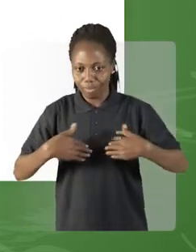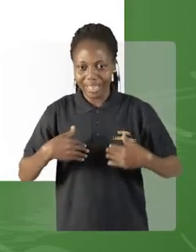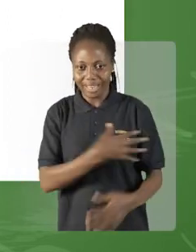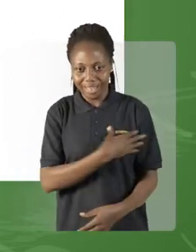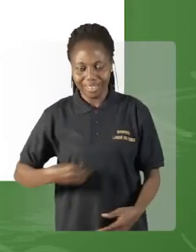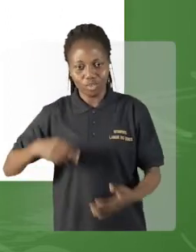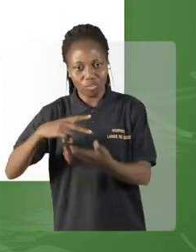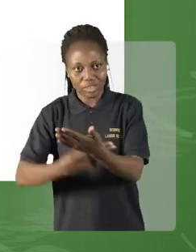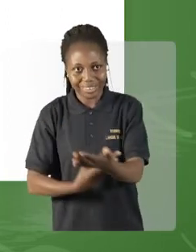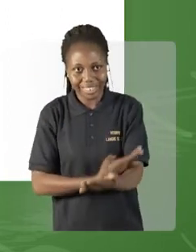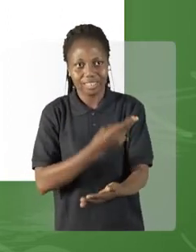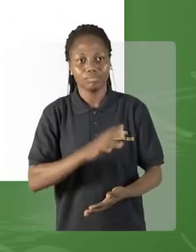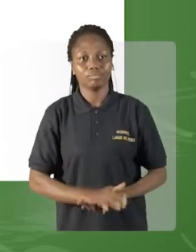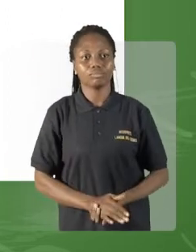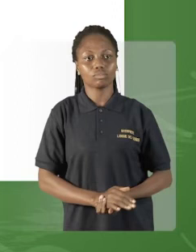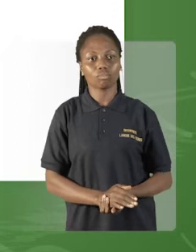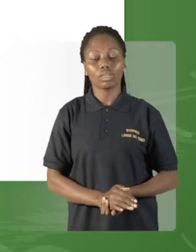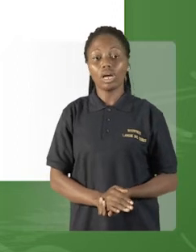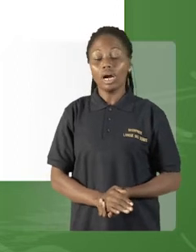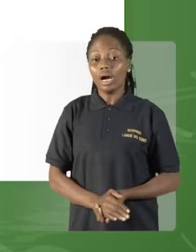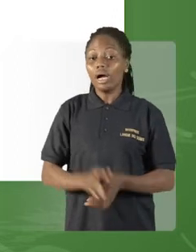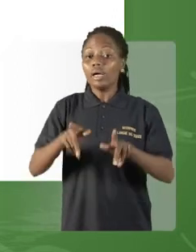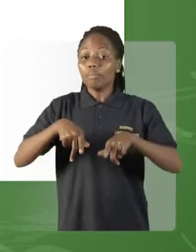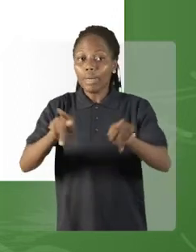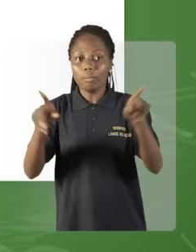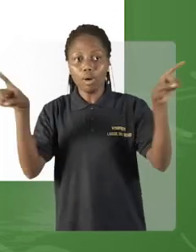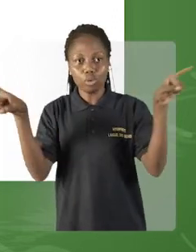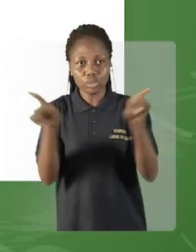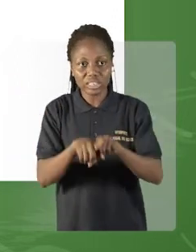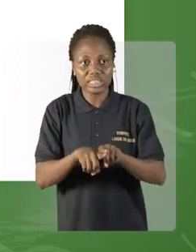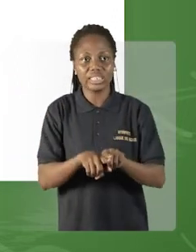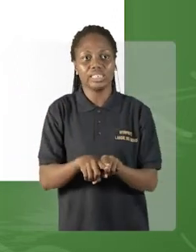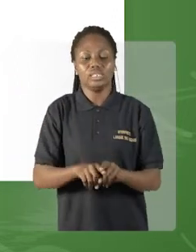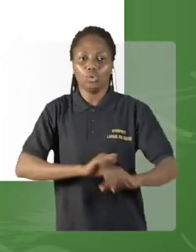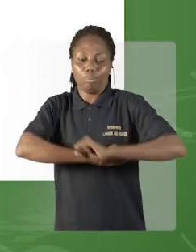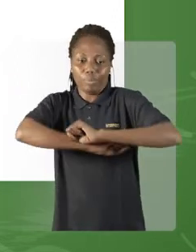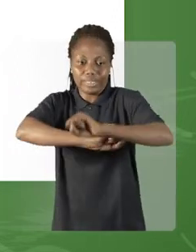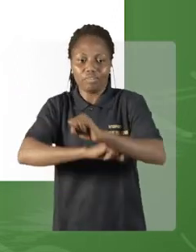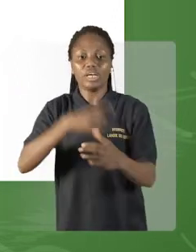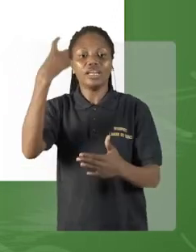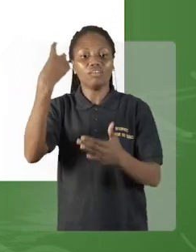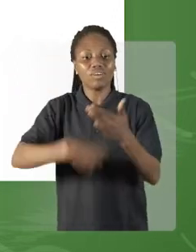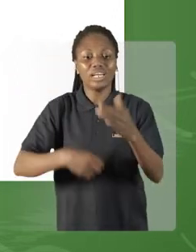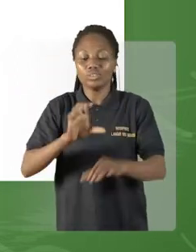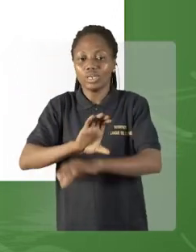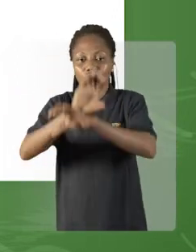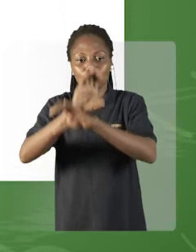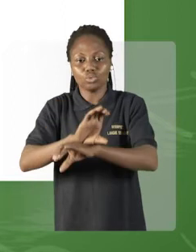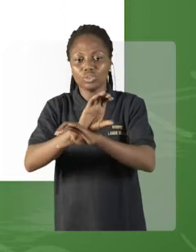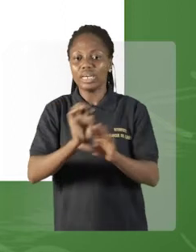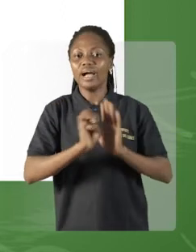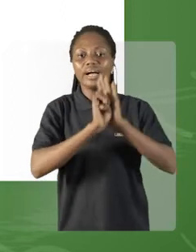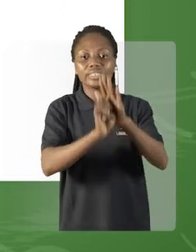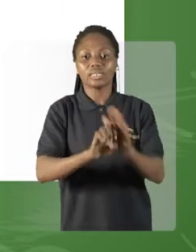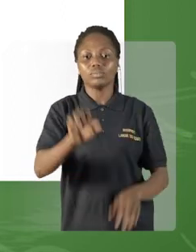végétales. Ils contribuent également à la préservation des valeurs